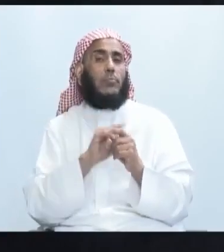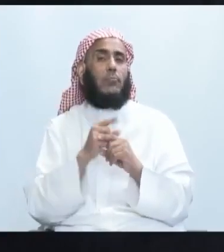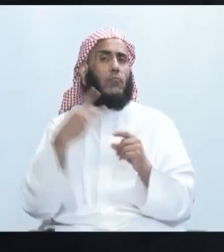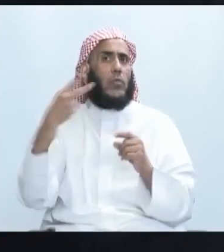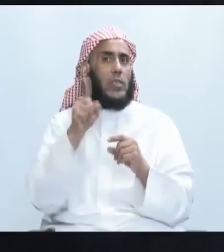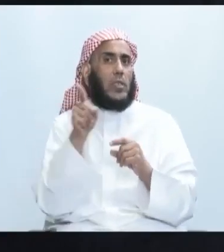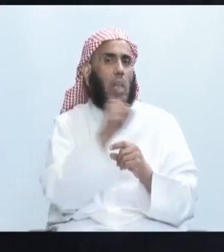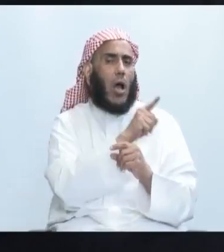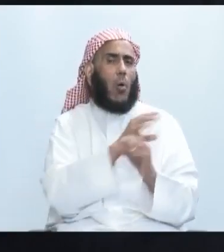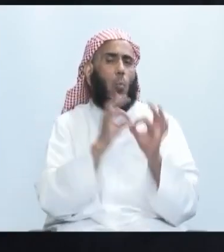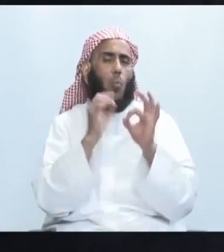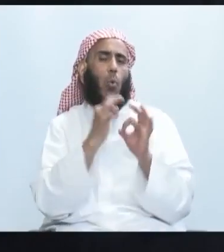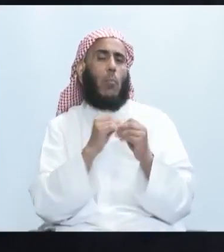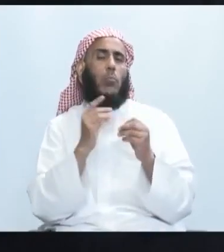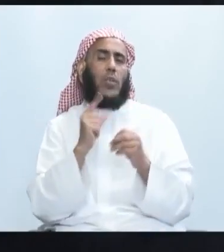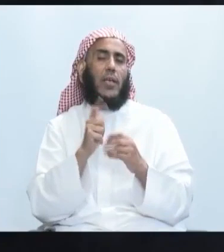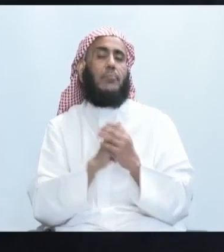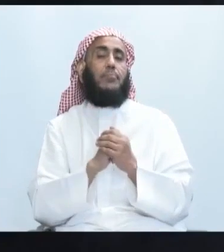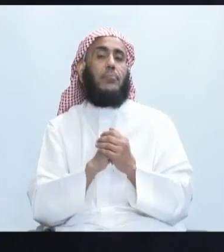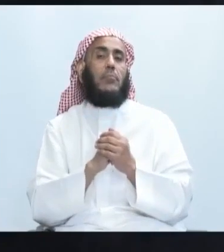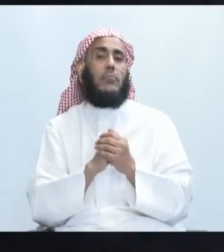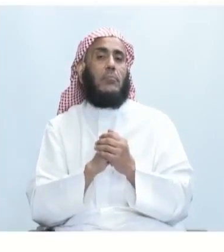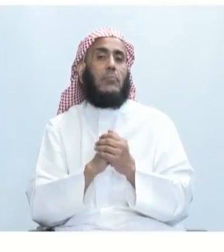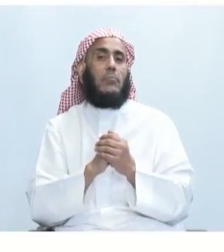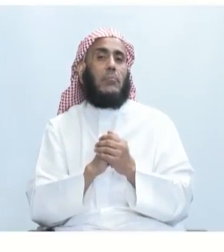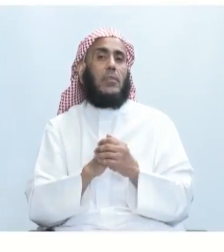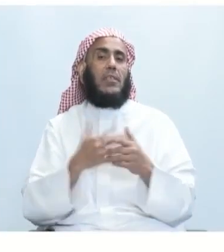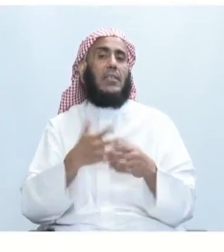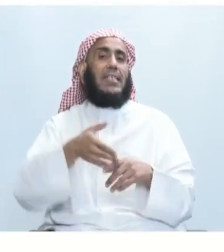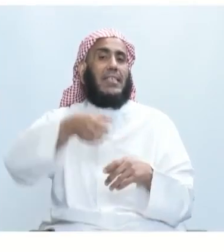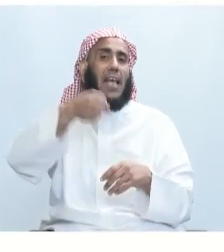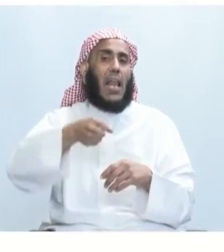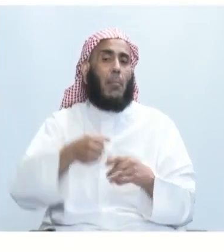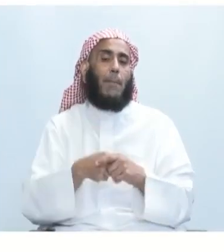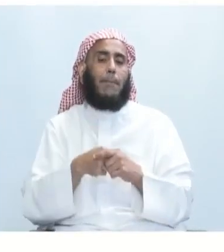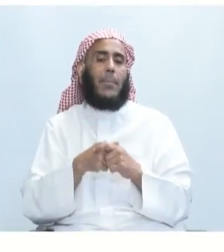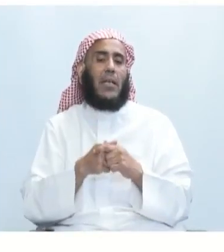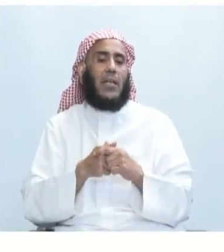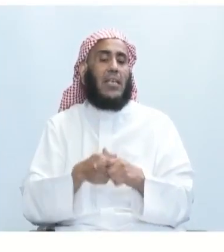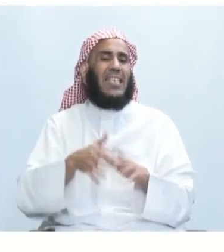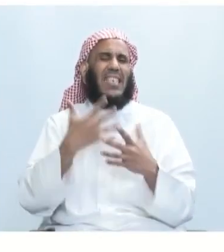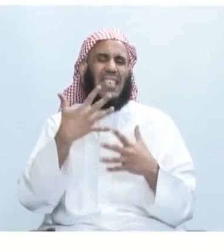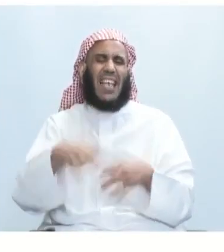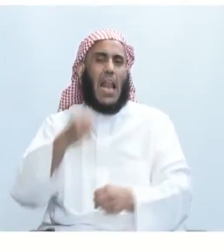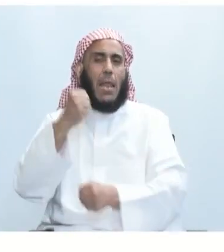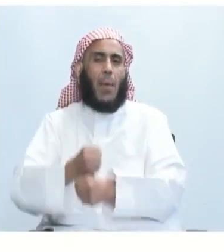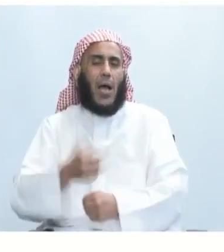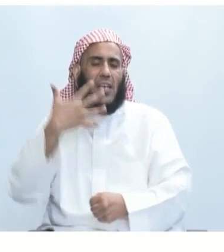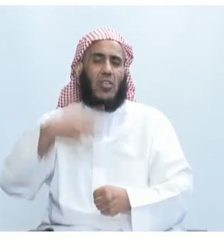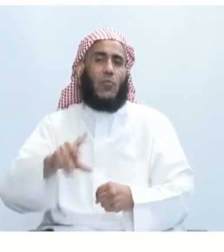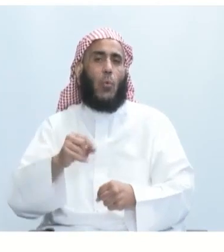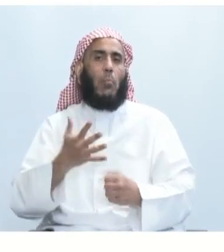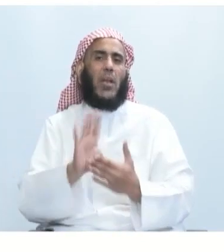السياق الذي يمكن نطقه بطريقه صحيحه هنا سلم او سلم تقول مثلا سلم الطفل من